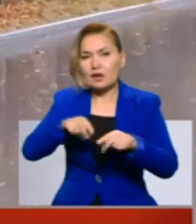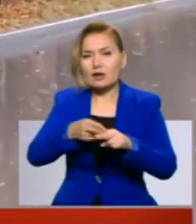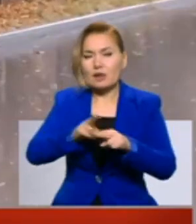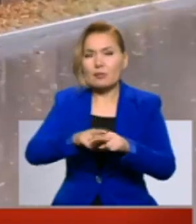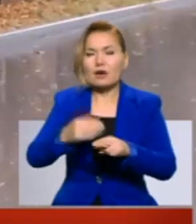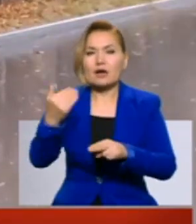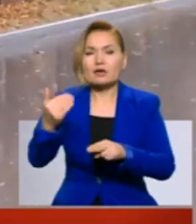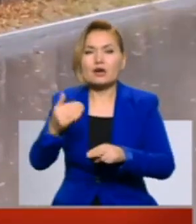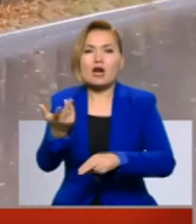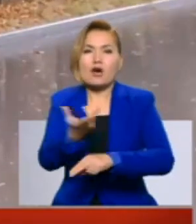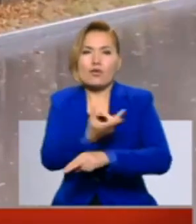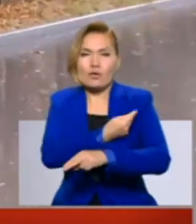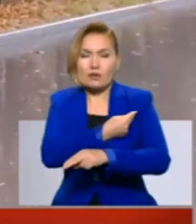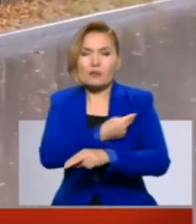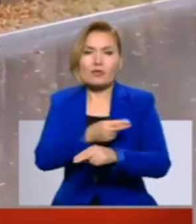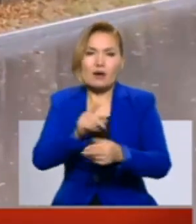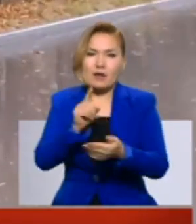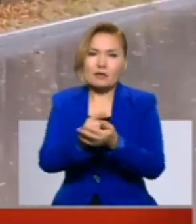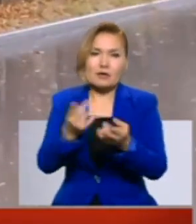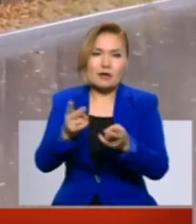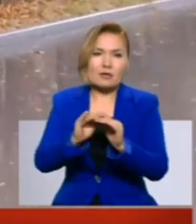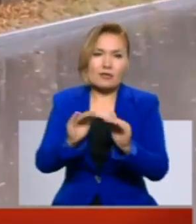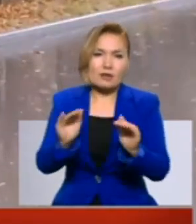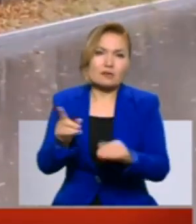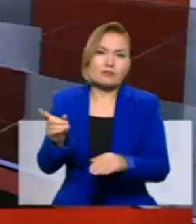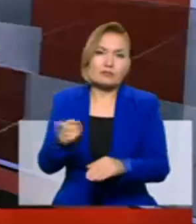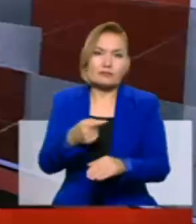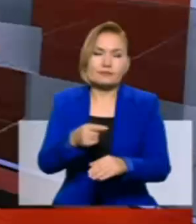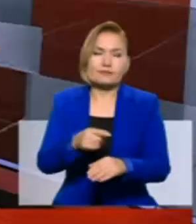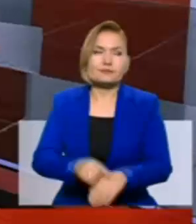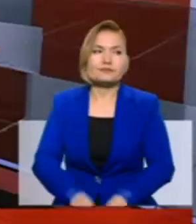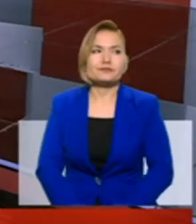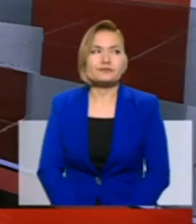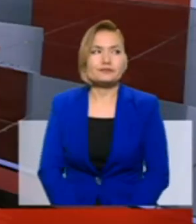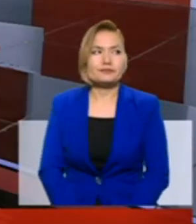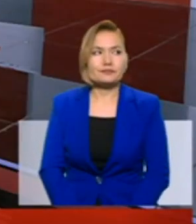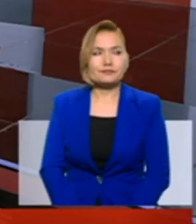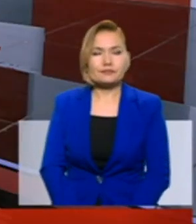қызметкерлерін екпе салдыруын қадағалауда. Армангүл. Рахмет, Индира.